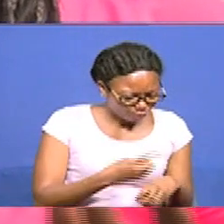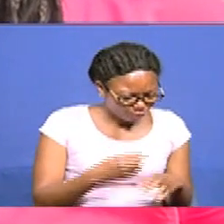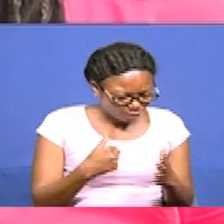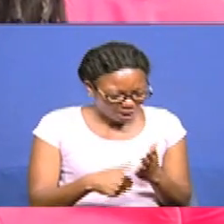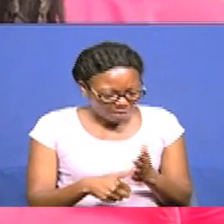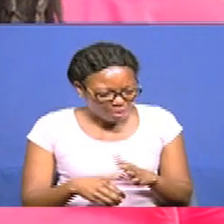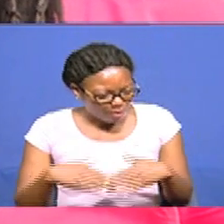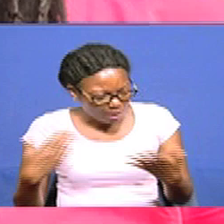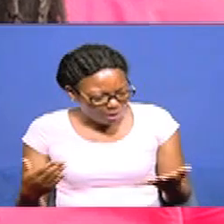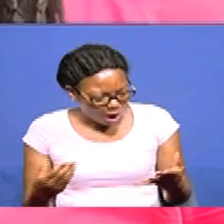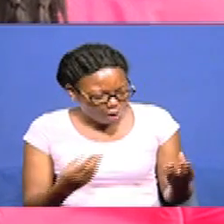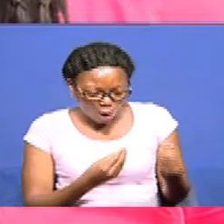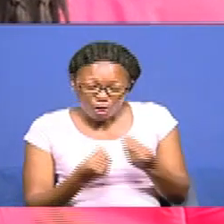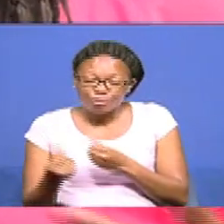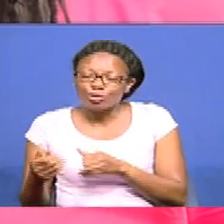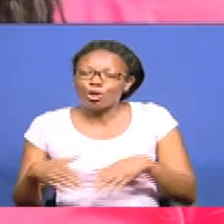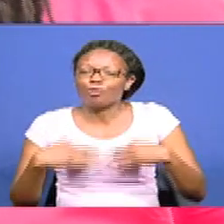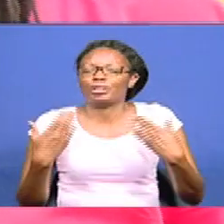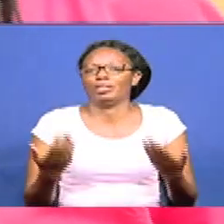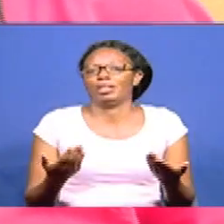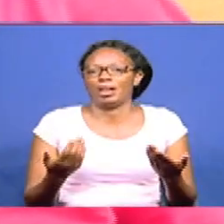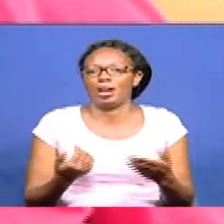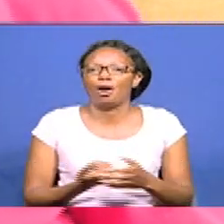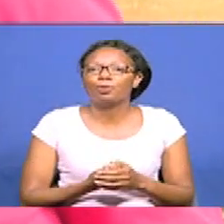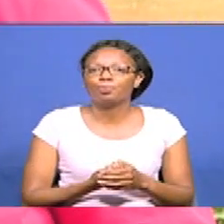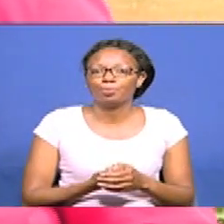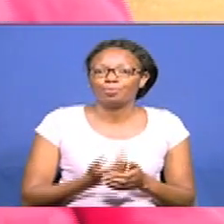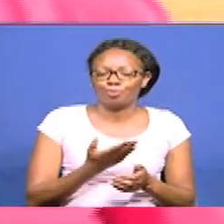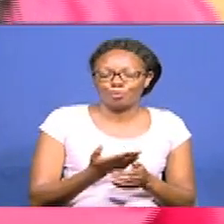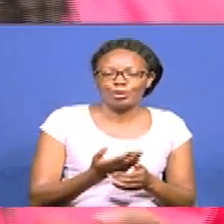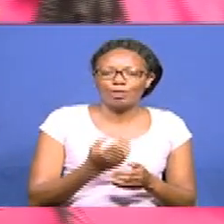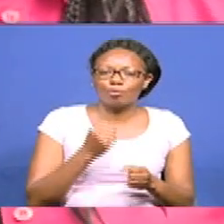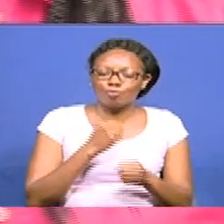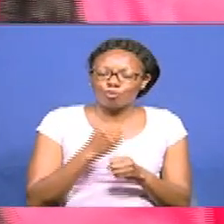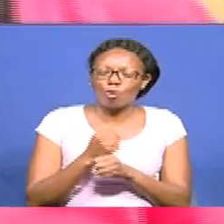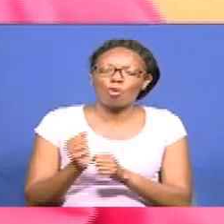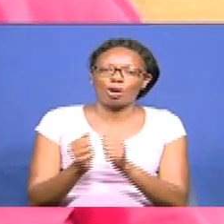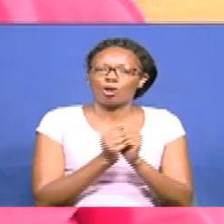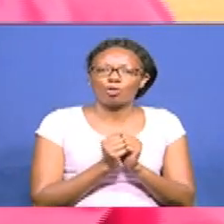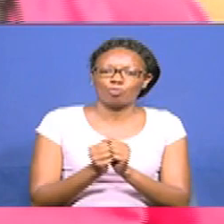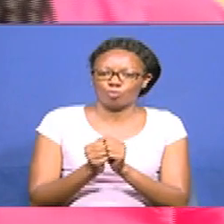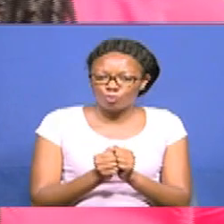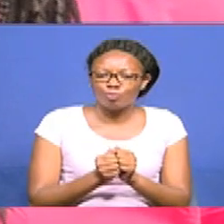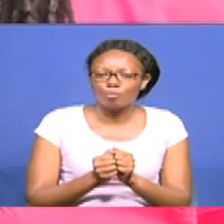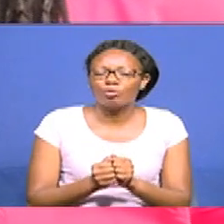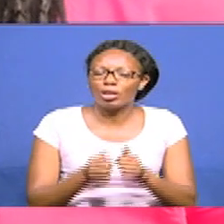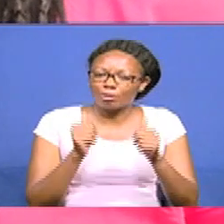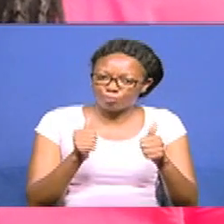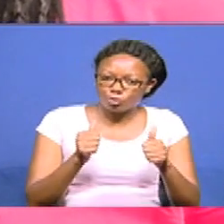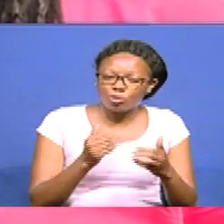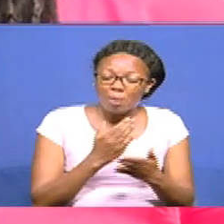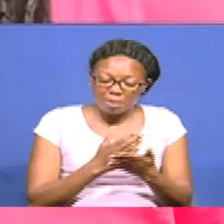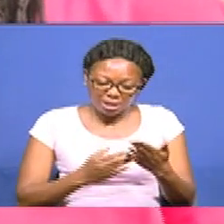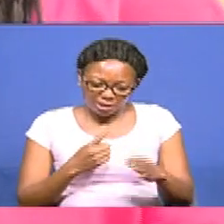investigate problem hiyo iko wapi na tunaweza kuisugia namna gani. Ya kwa hivyo hawa pia wakati kuna wakati